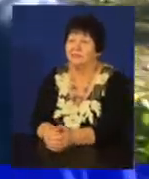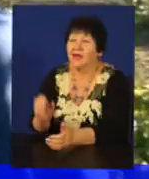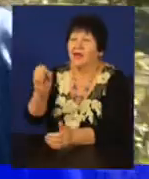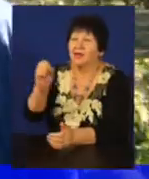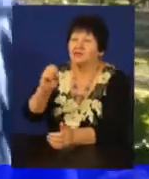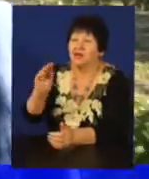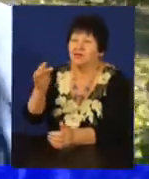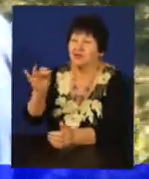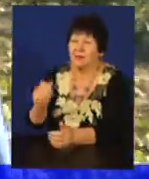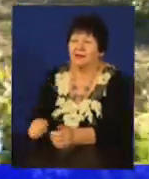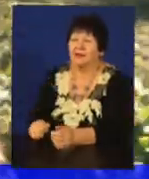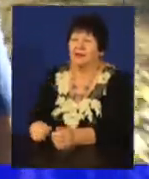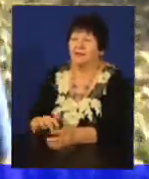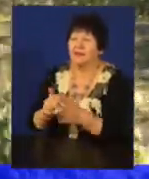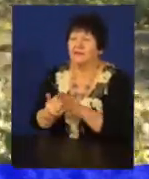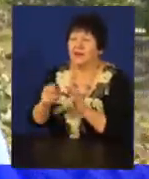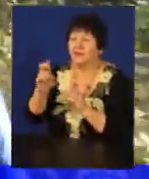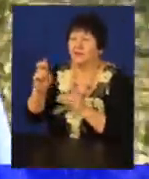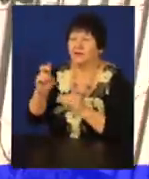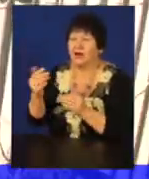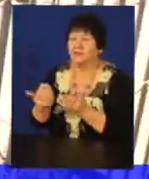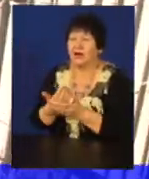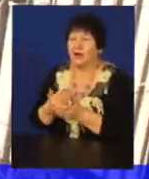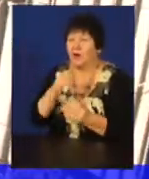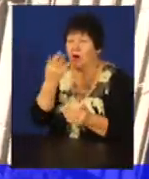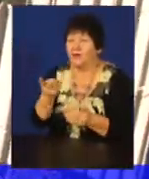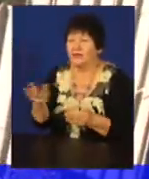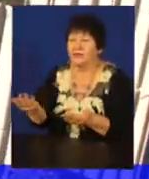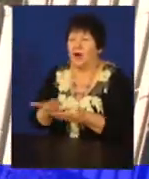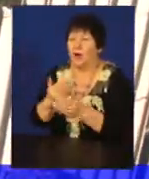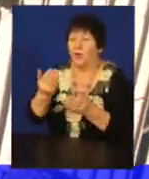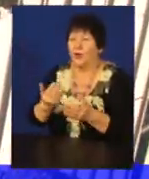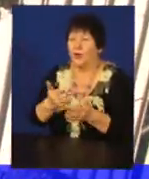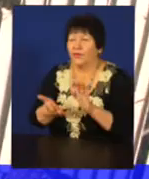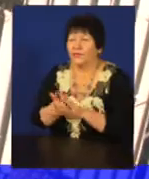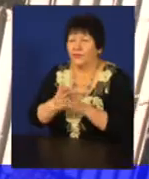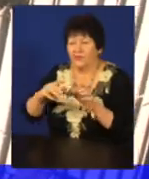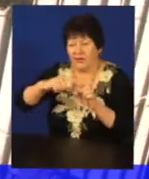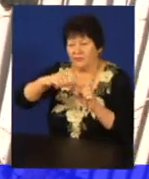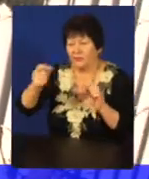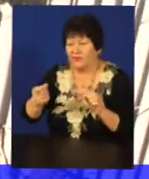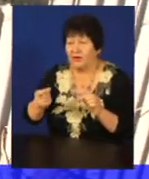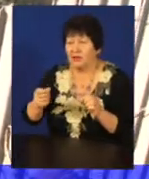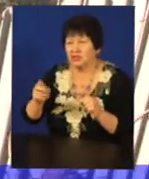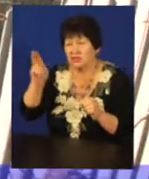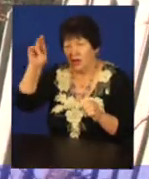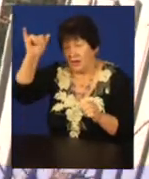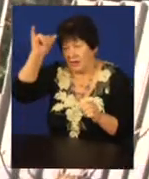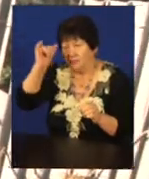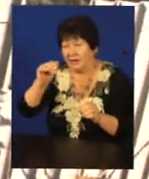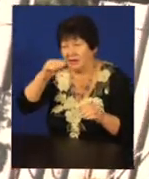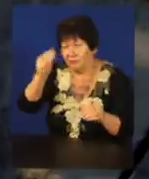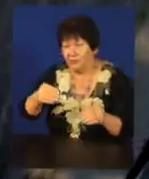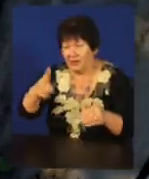Eugeniu Ciumacu din satul Bogdanovca Nouă a găsit o soluție pentru utilizarea frunzelor și beligarului de animale. Le compostează la marginea